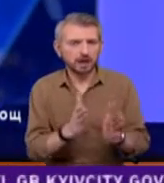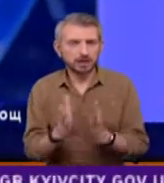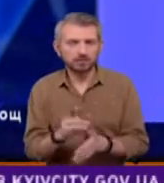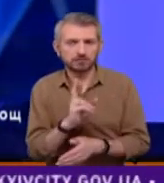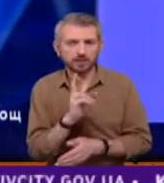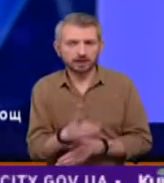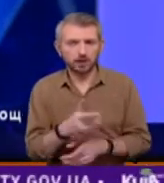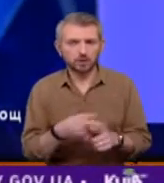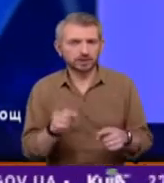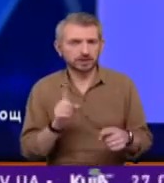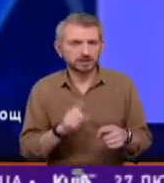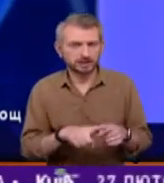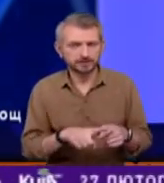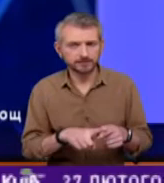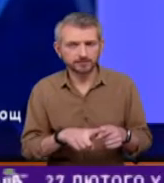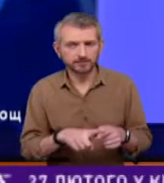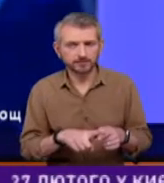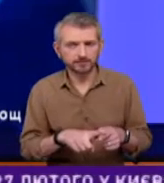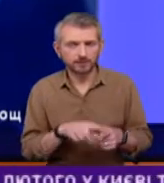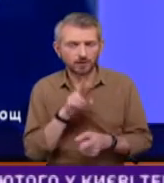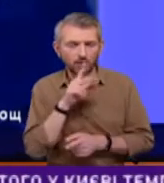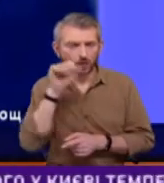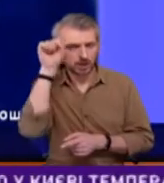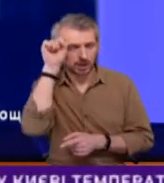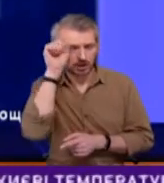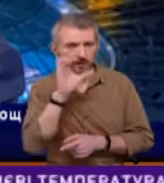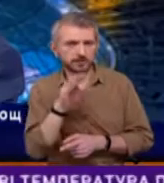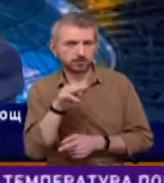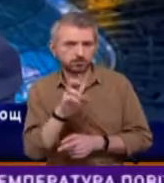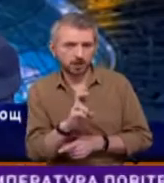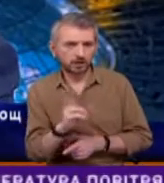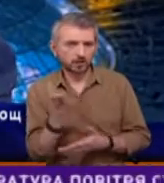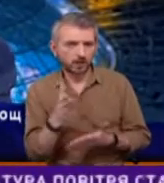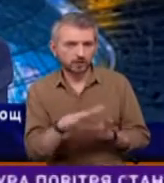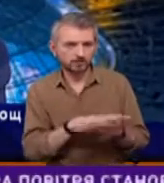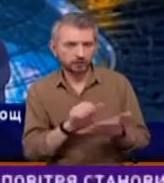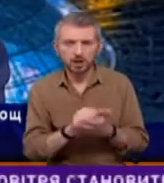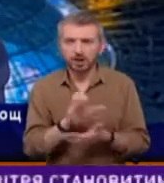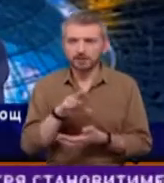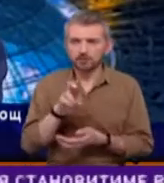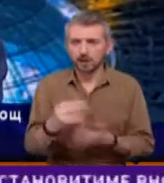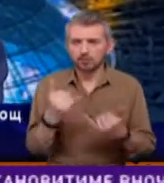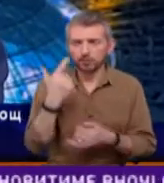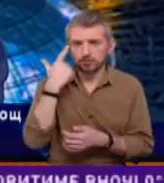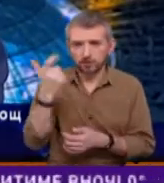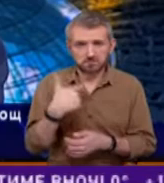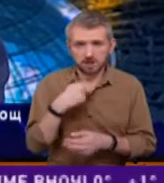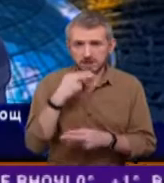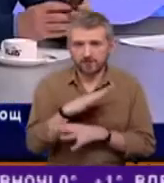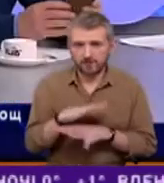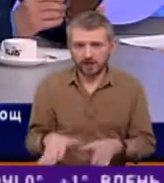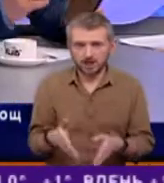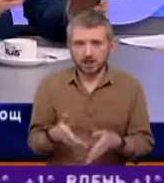як от ці гріхи СТБ якось знівелювати. Так, СТБ сьогодні дало заяву, що ми не винні.